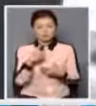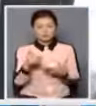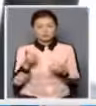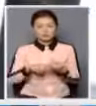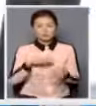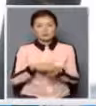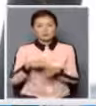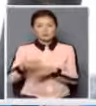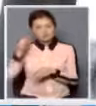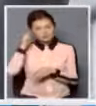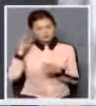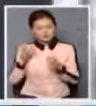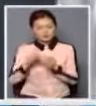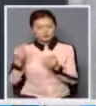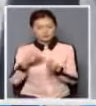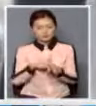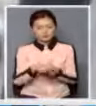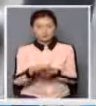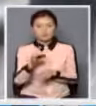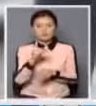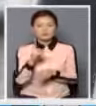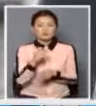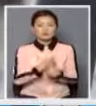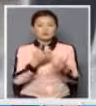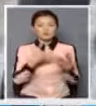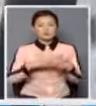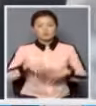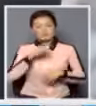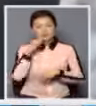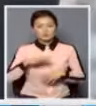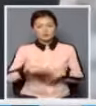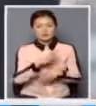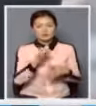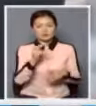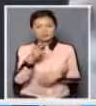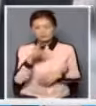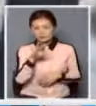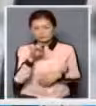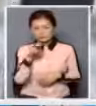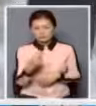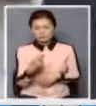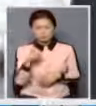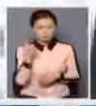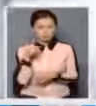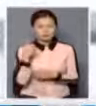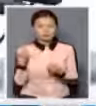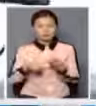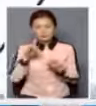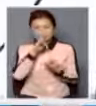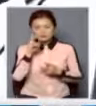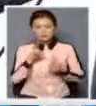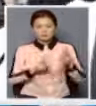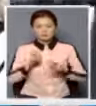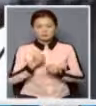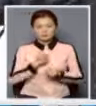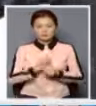углеводородов осуществляла китайская компания. Лицензиаром технологии является французская компания «Аксенс», являющаяся одной из лучших в сфере